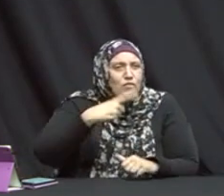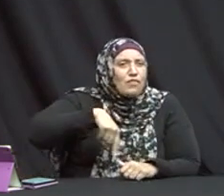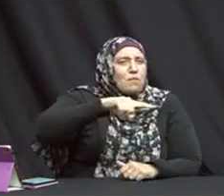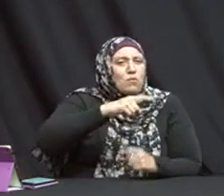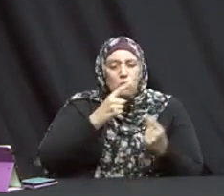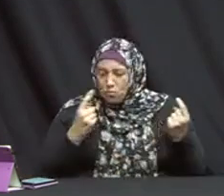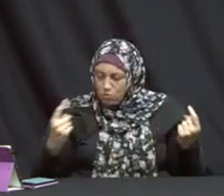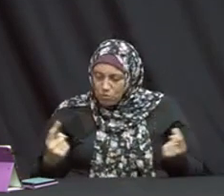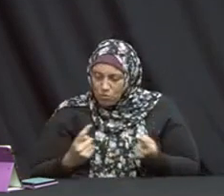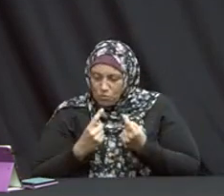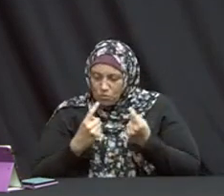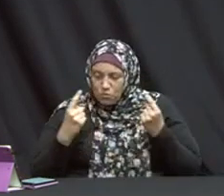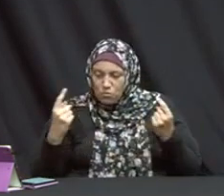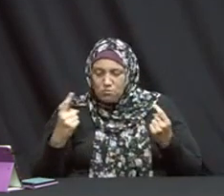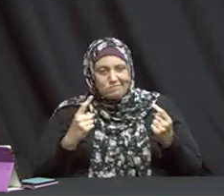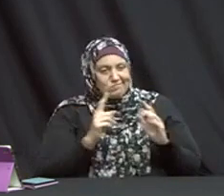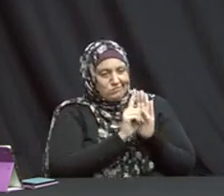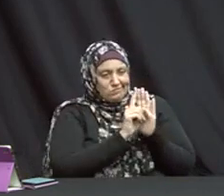أشقاها